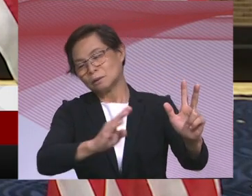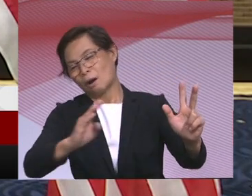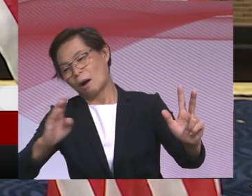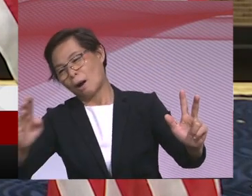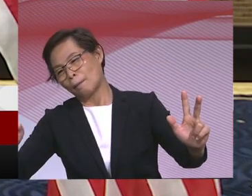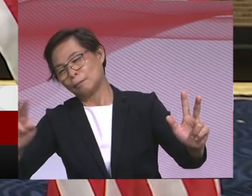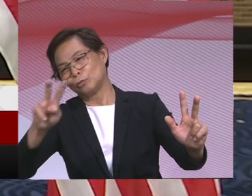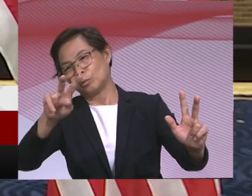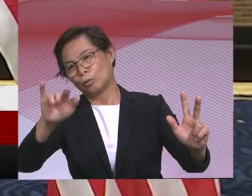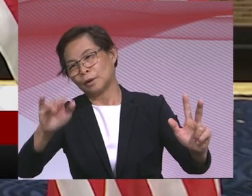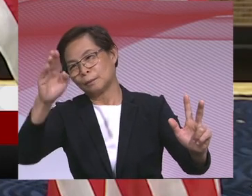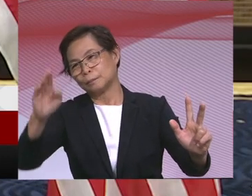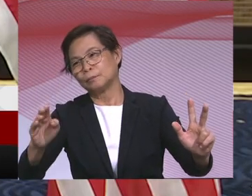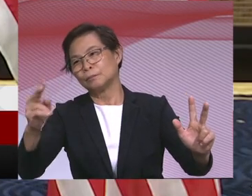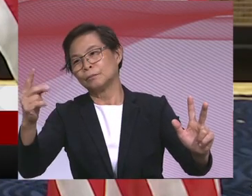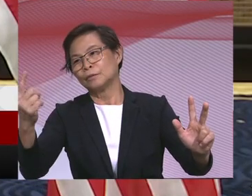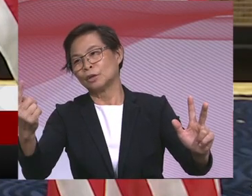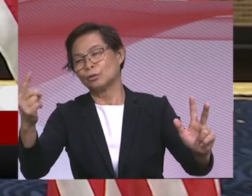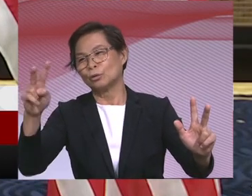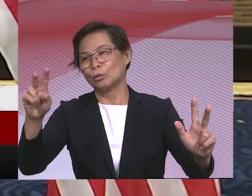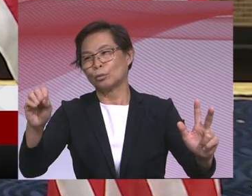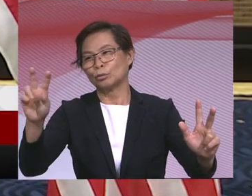lah 26 Januari